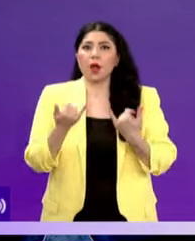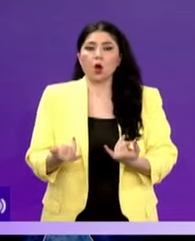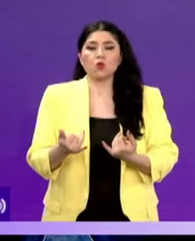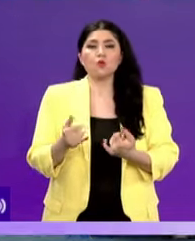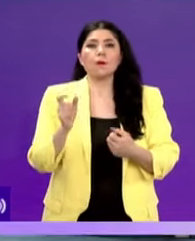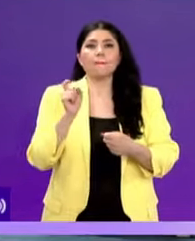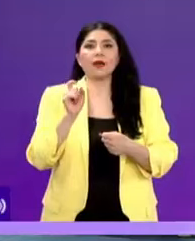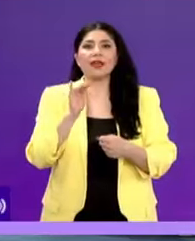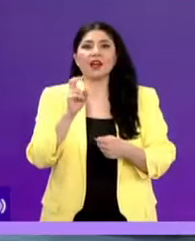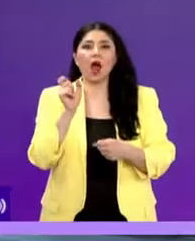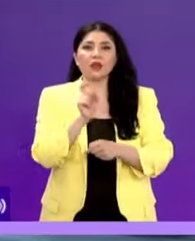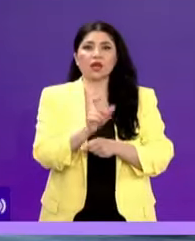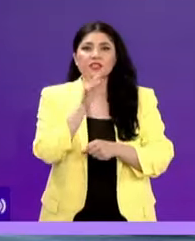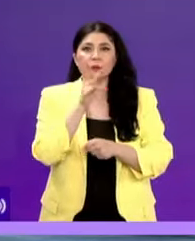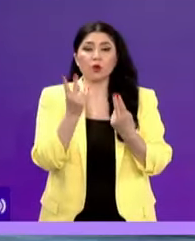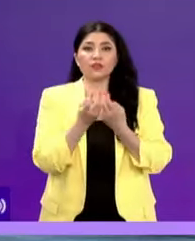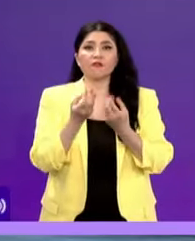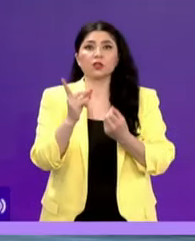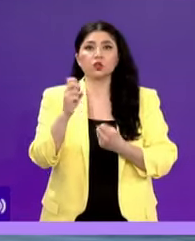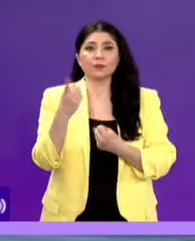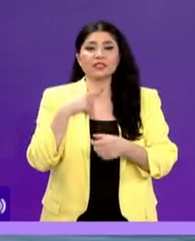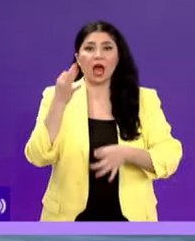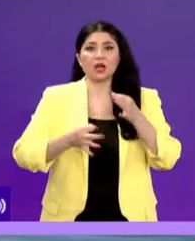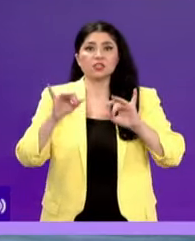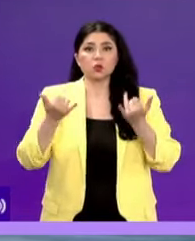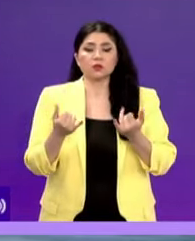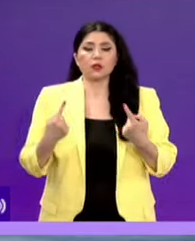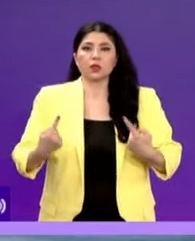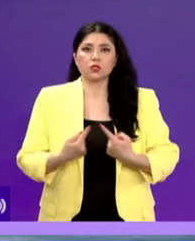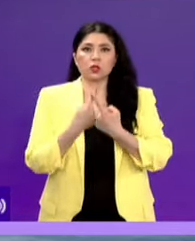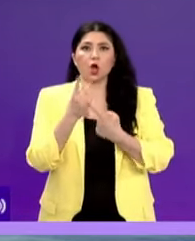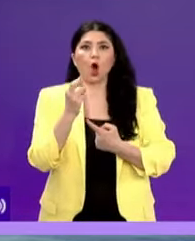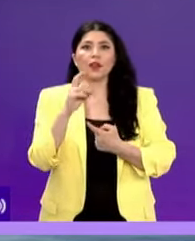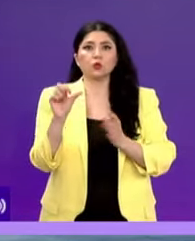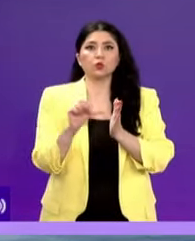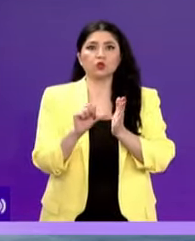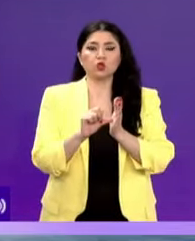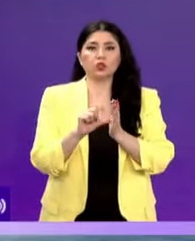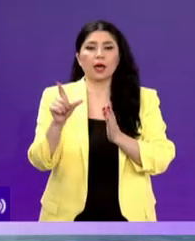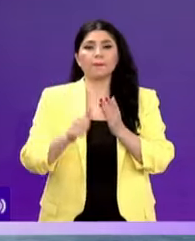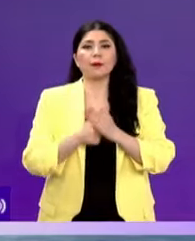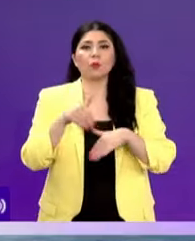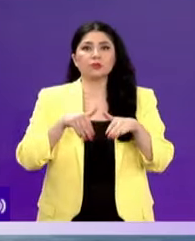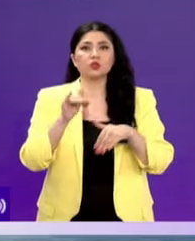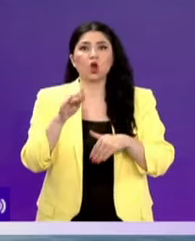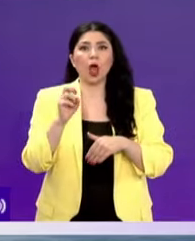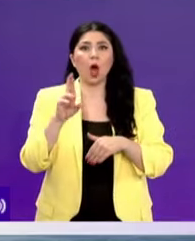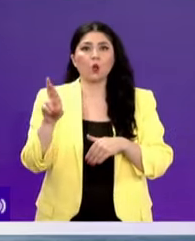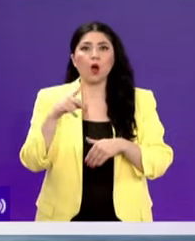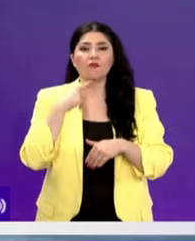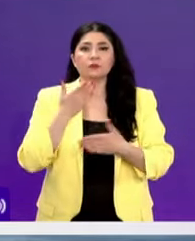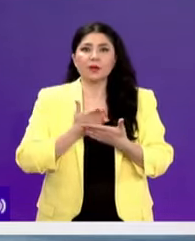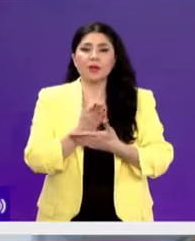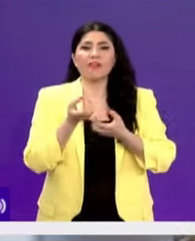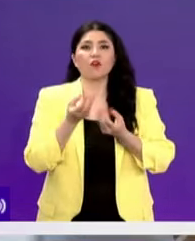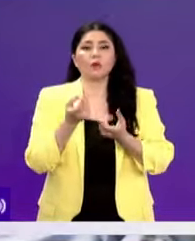Israelului. Potrivit surselor Digi24, este analizată situația tensionată din Orientul Mijlociu, iar premierul Marcel Ciolacu a fost